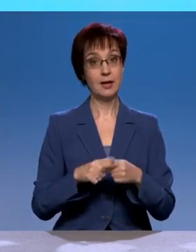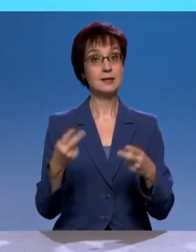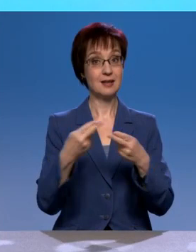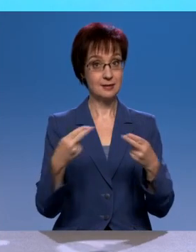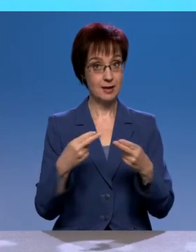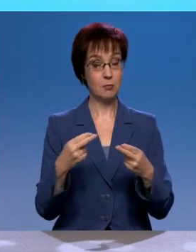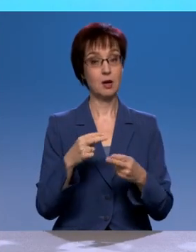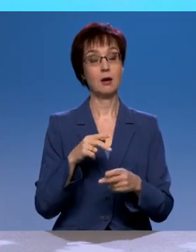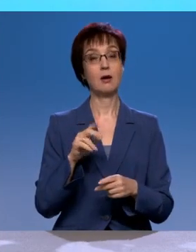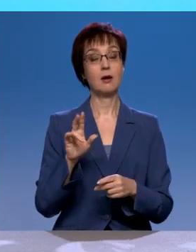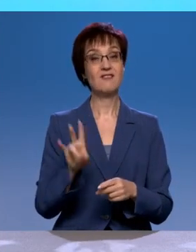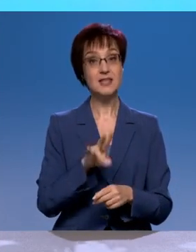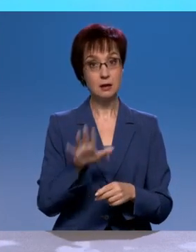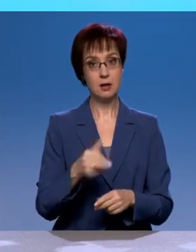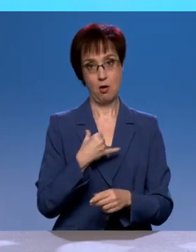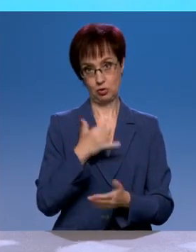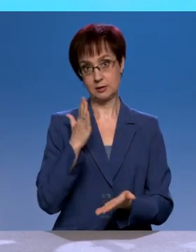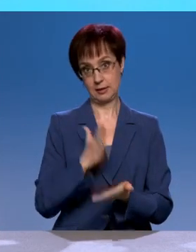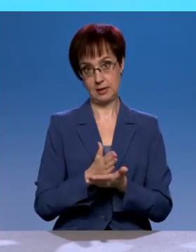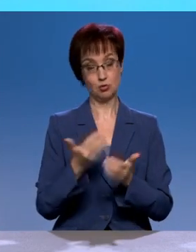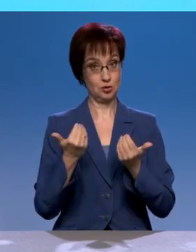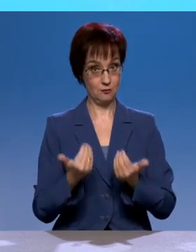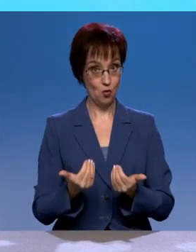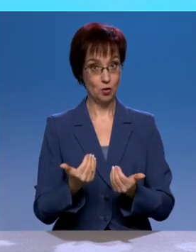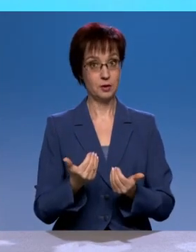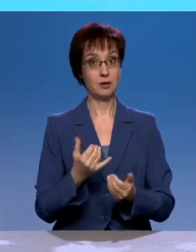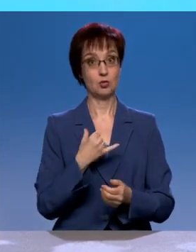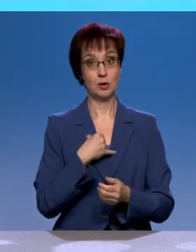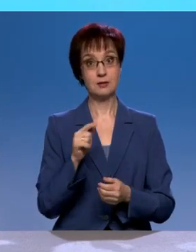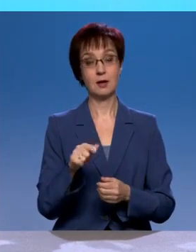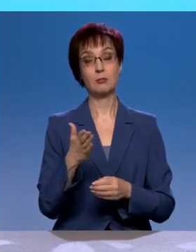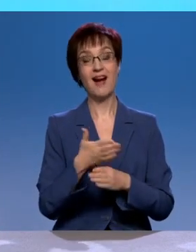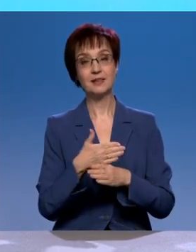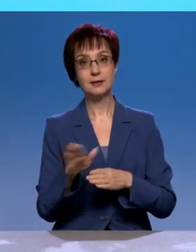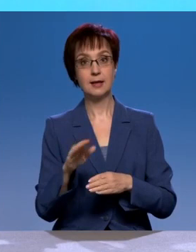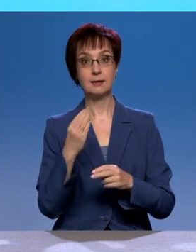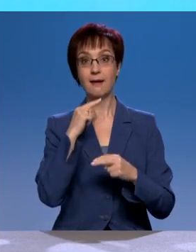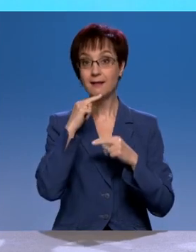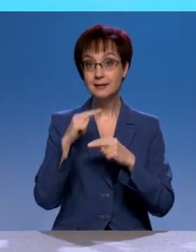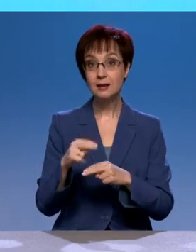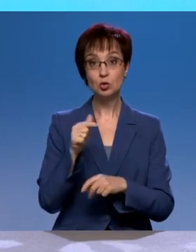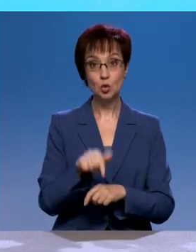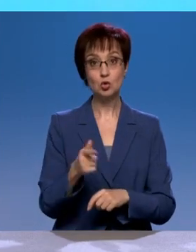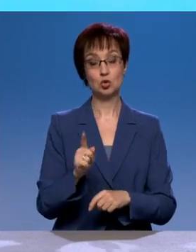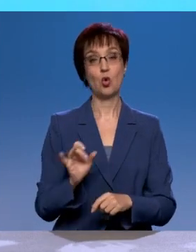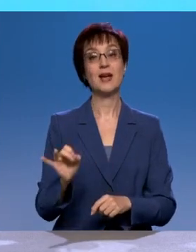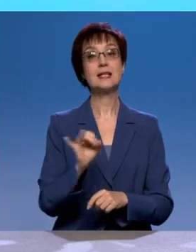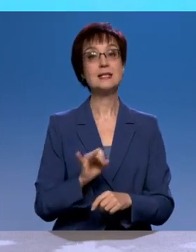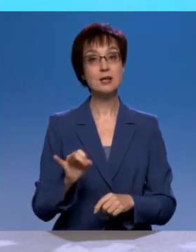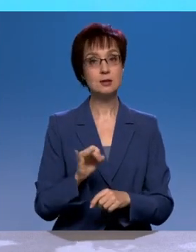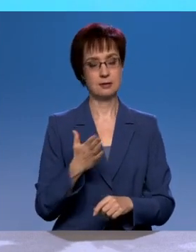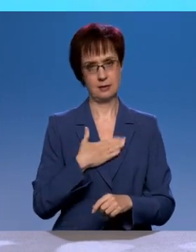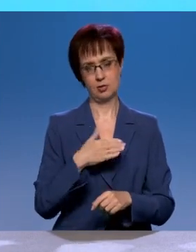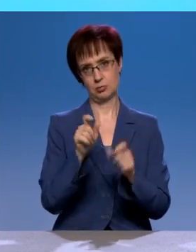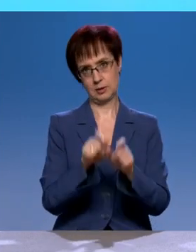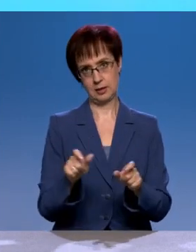делаем отдельный акцент на то, что это именно то, что интересует наших зрителей. И вот на первом месте